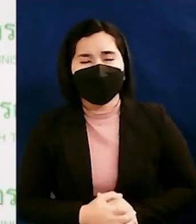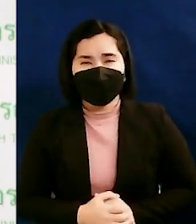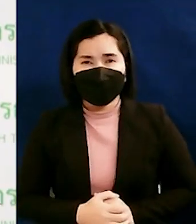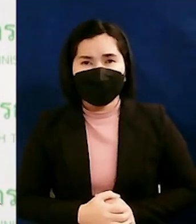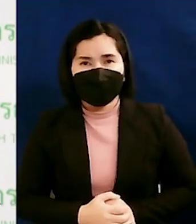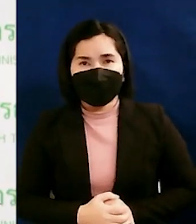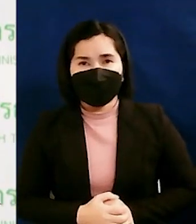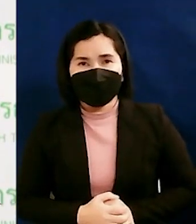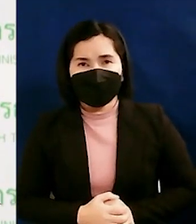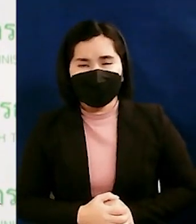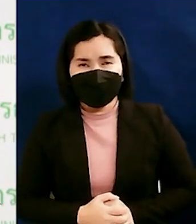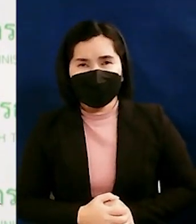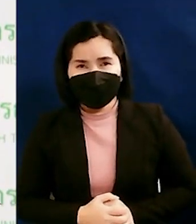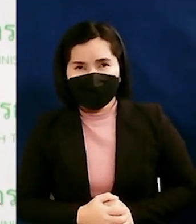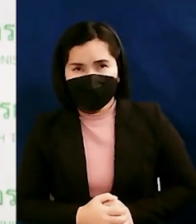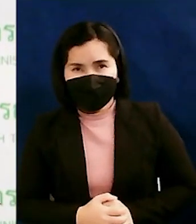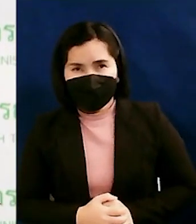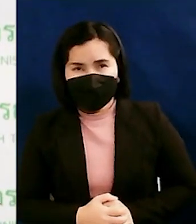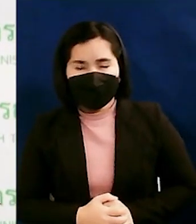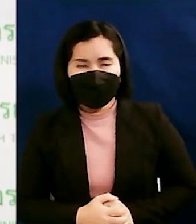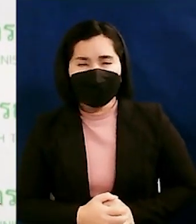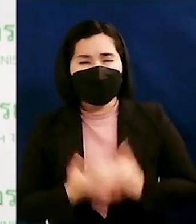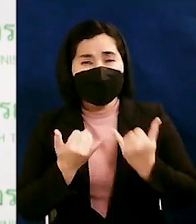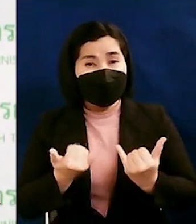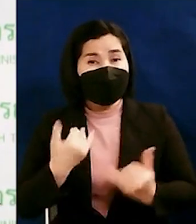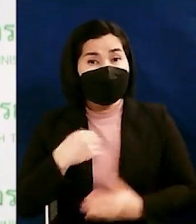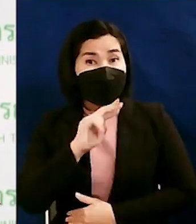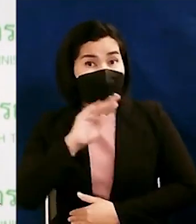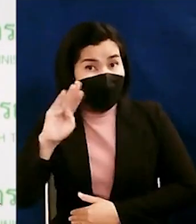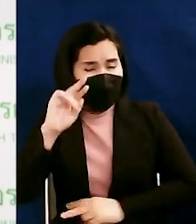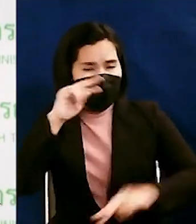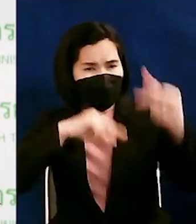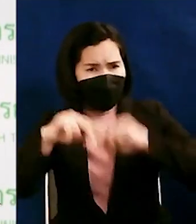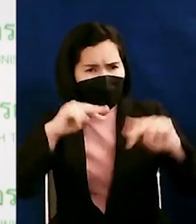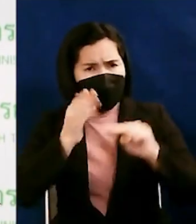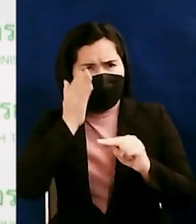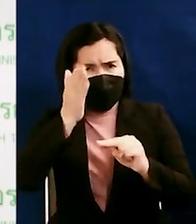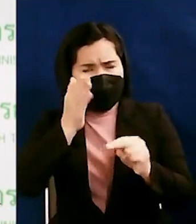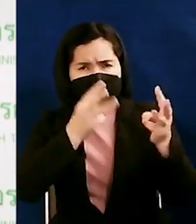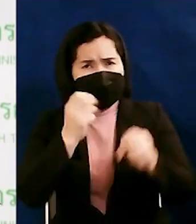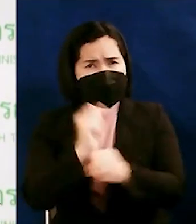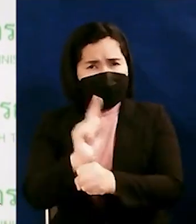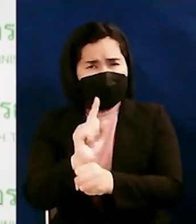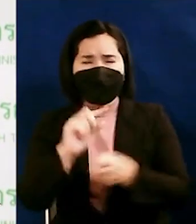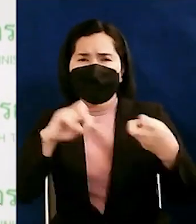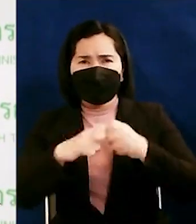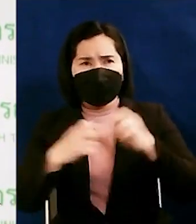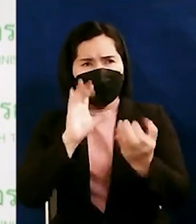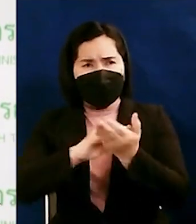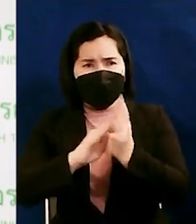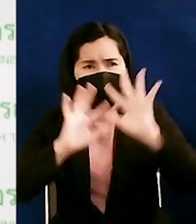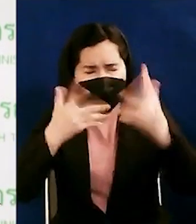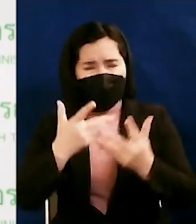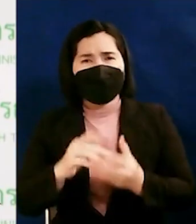องเรียนถามอาจารย์อนันต์ก่อนนะคะว่าเรามีระบบหรือว่ามีมาตรการจะดูแลต่อจากนี้ยังไงคะว่าไม่ให้เหตุการณ์ลักษณะแบบนี้เกิ